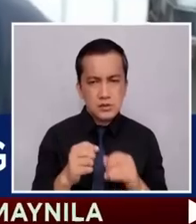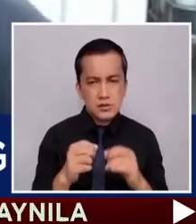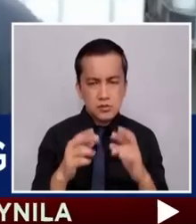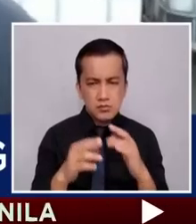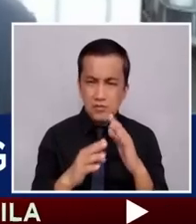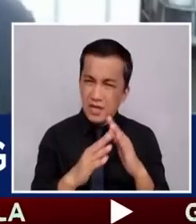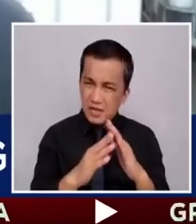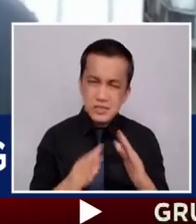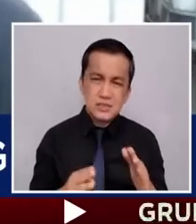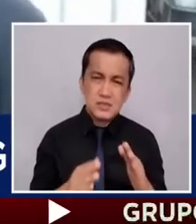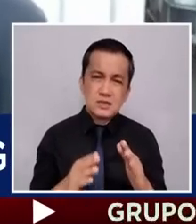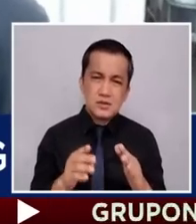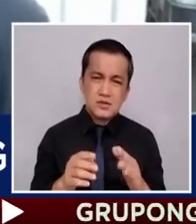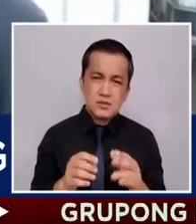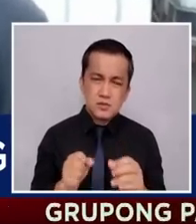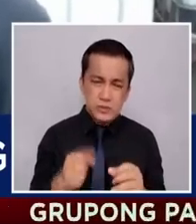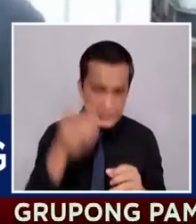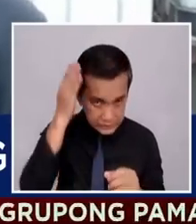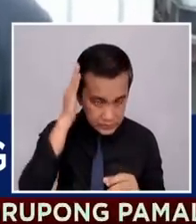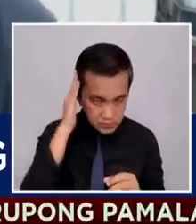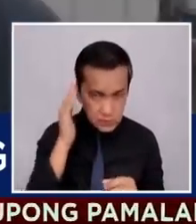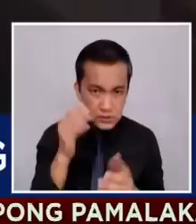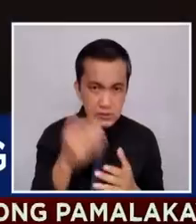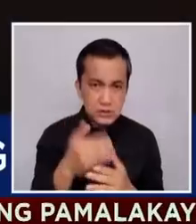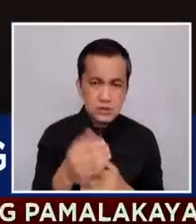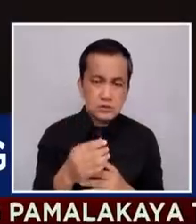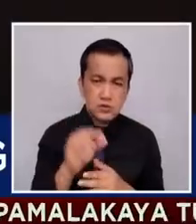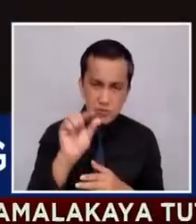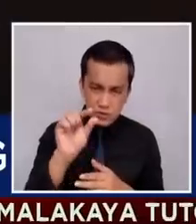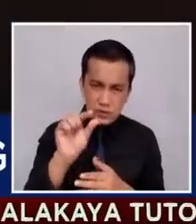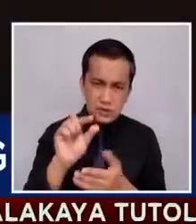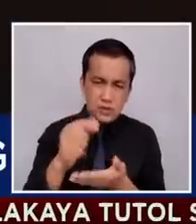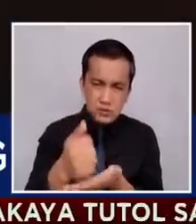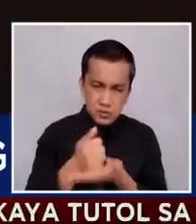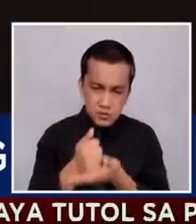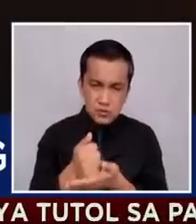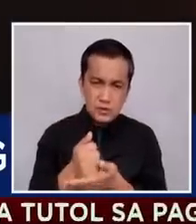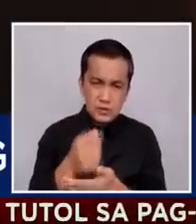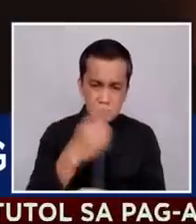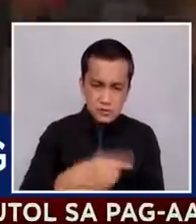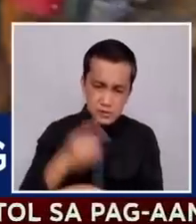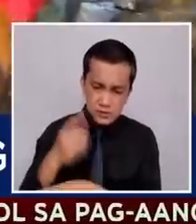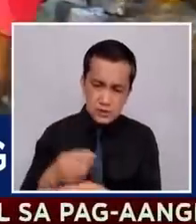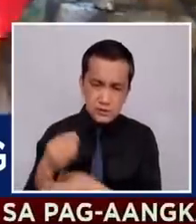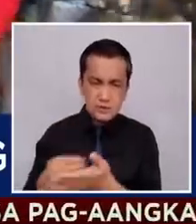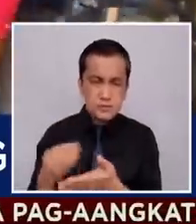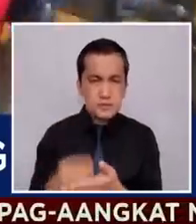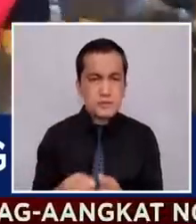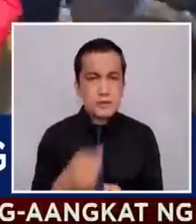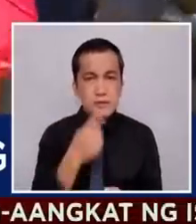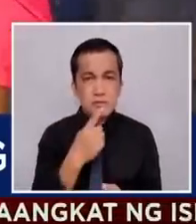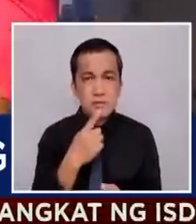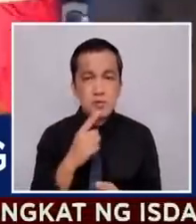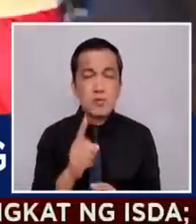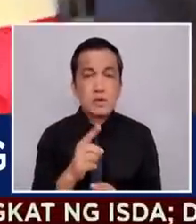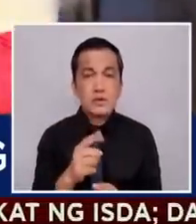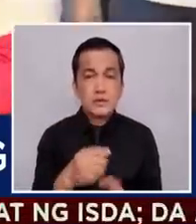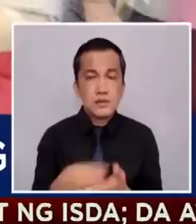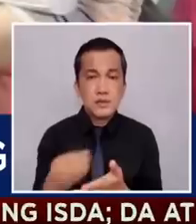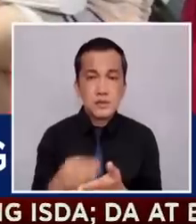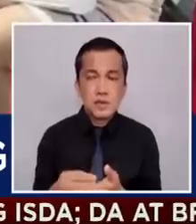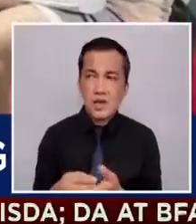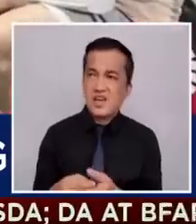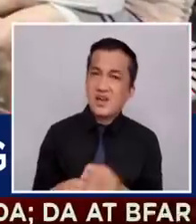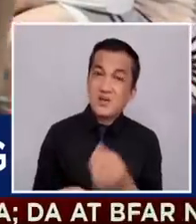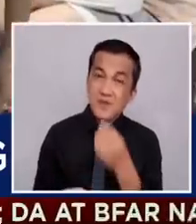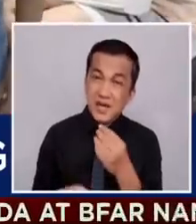lang po yung mayano ko, tapos saka yung konting tulong sa pang-araw-araw. Ano po yung pang-araw-araw ko? Siyempre yung pagkain, saka